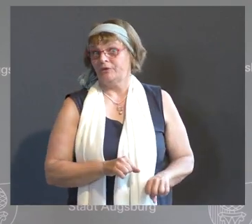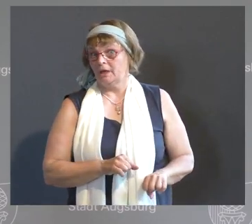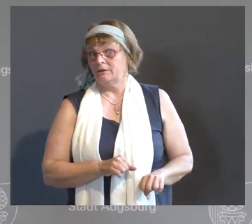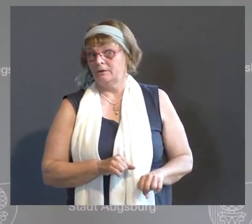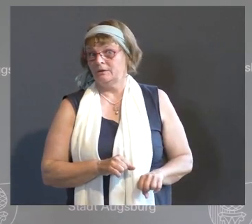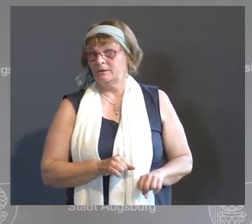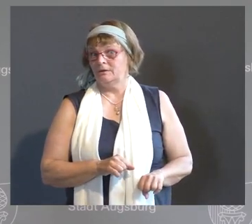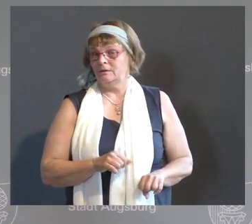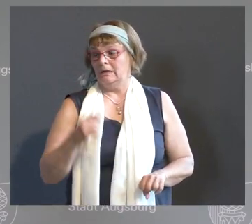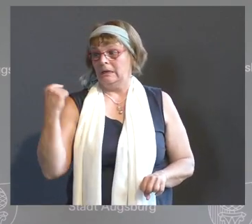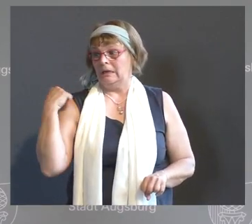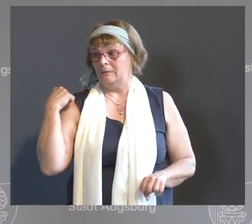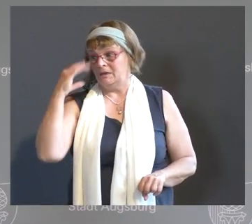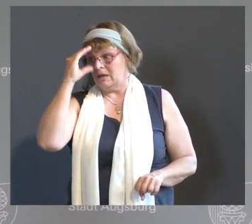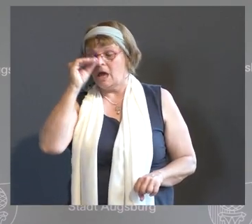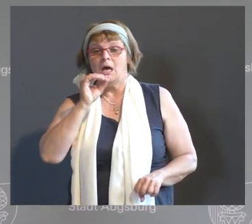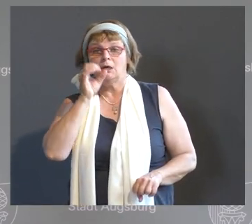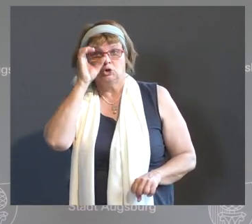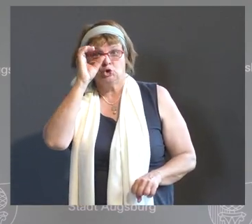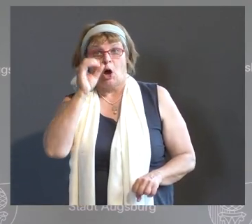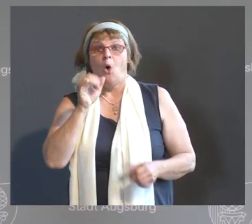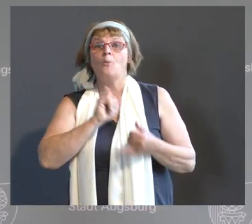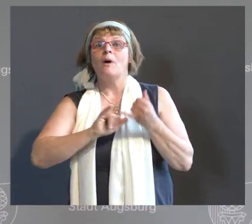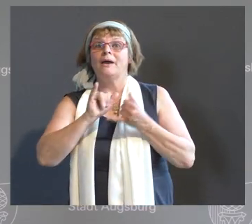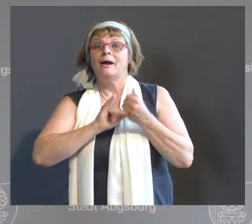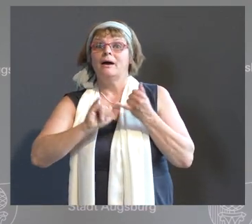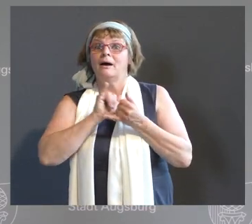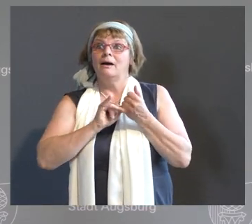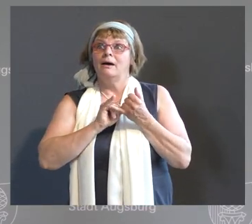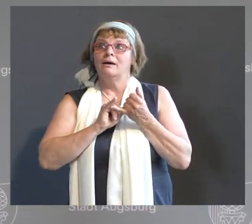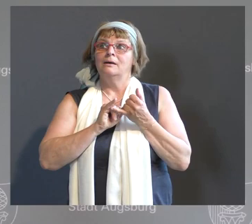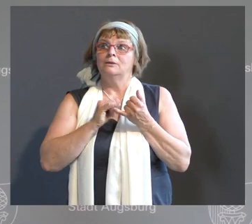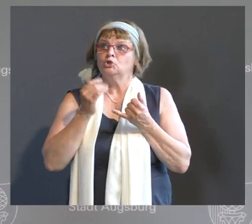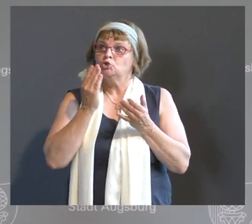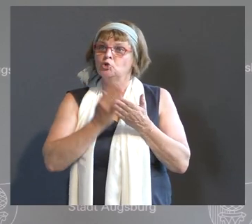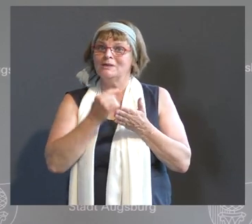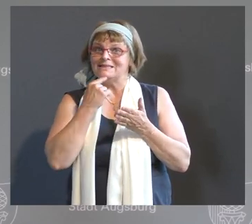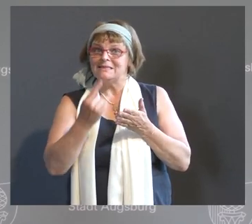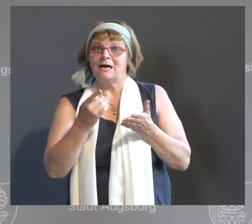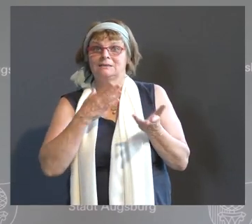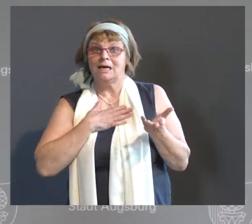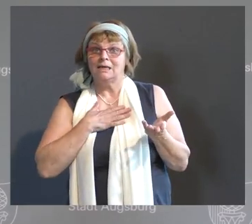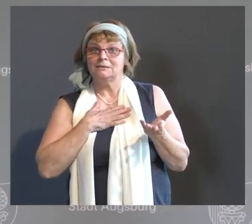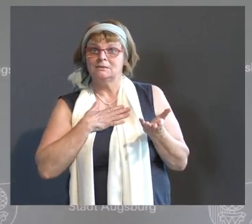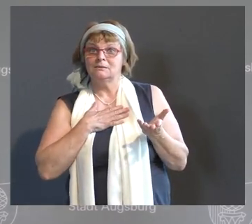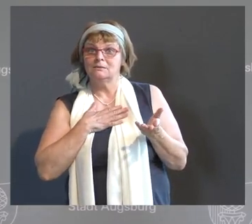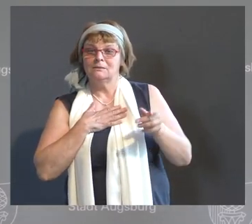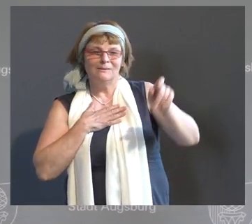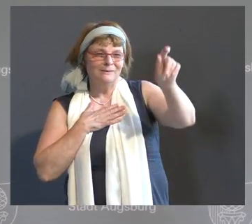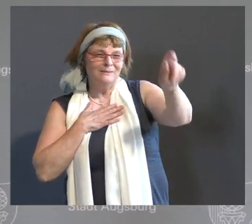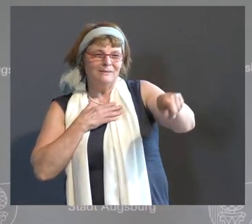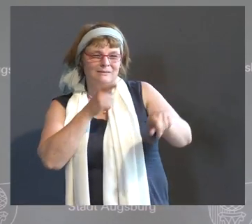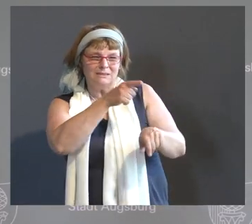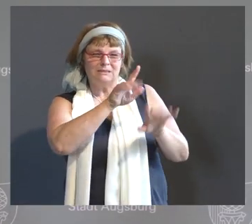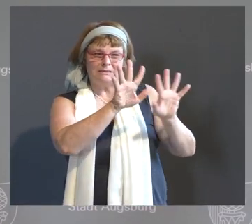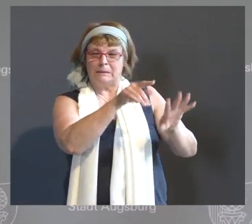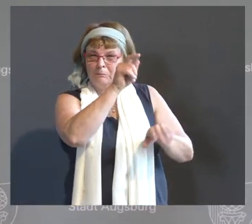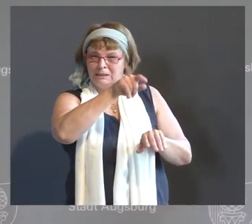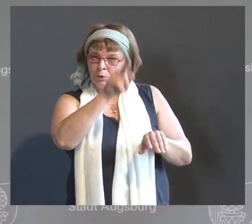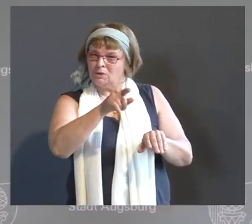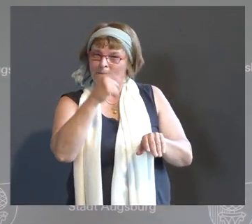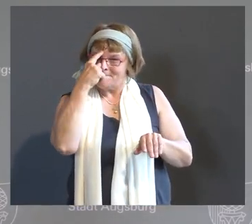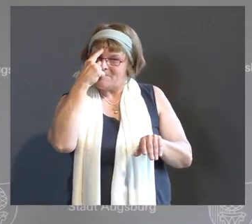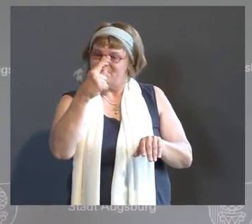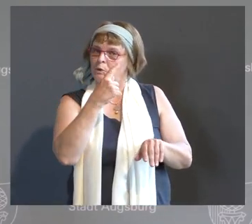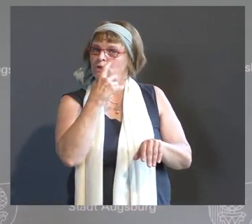bezeichnet, dieses sich überhaupt nicht beeindrucken lassen von Anzeigen. Dieses, wir suchen gezielt Ärger und wir werden ihn